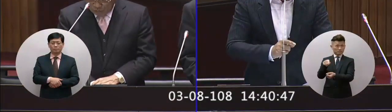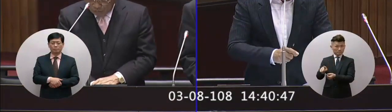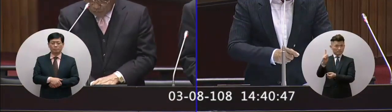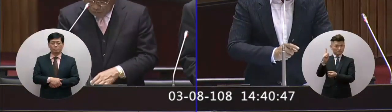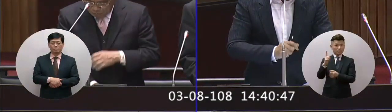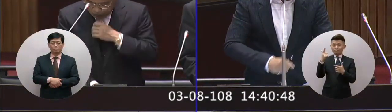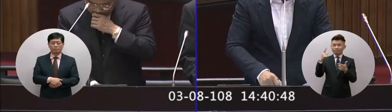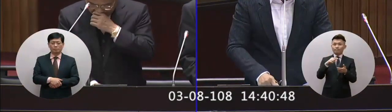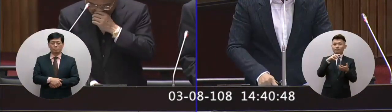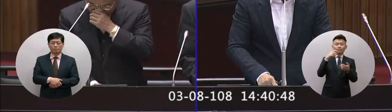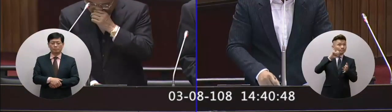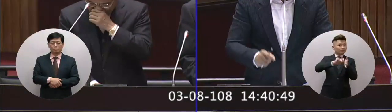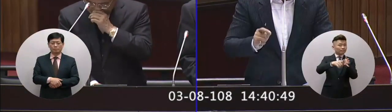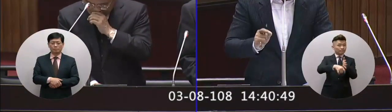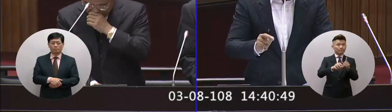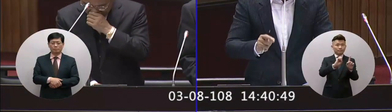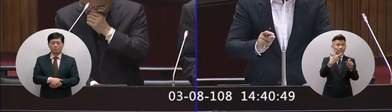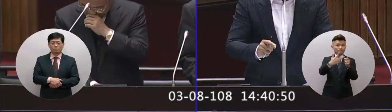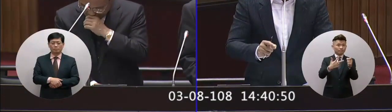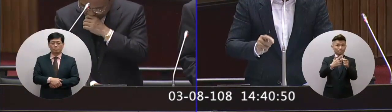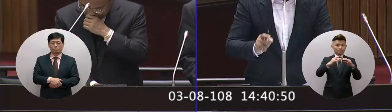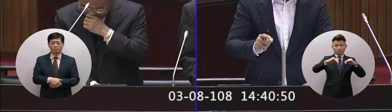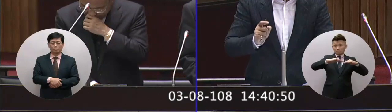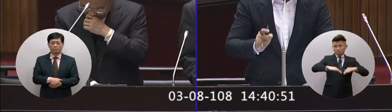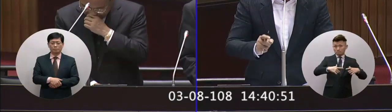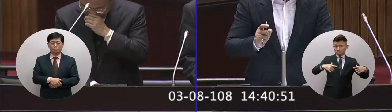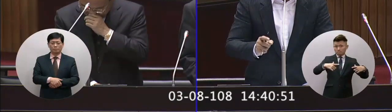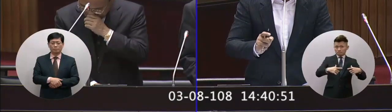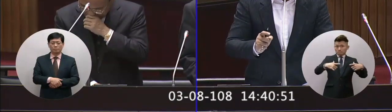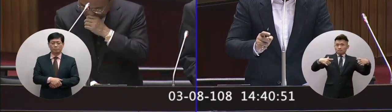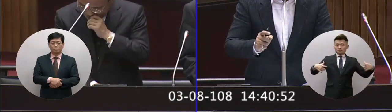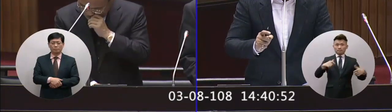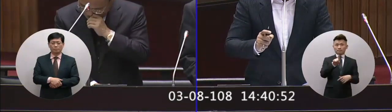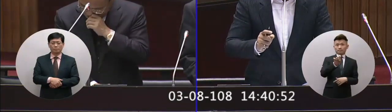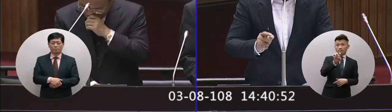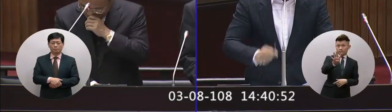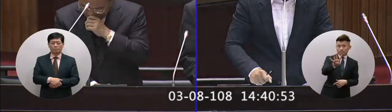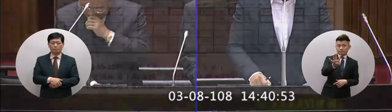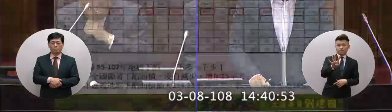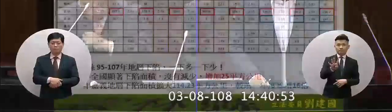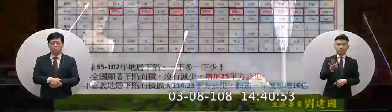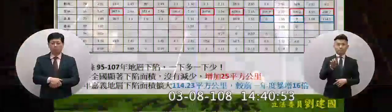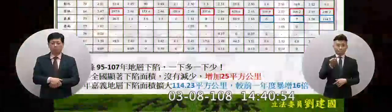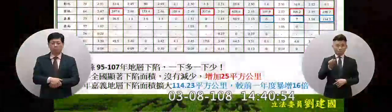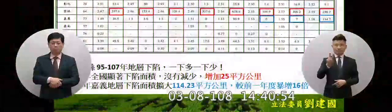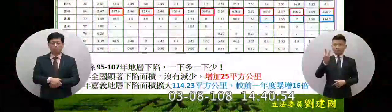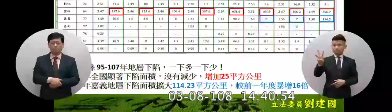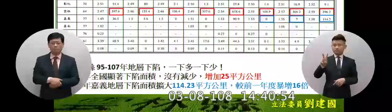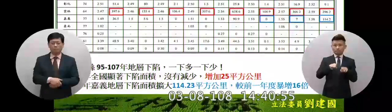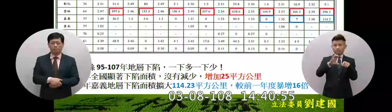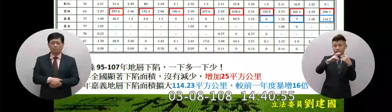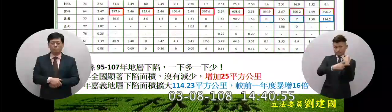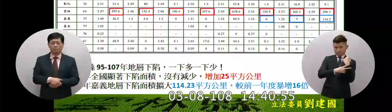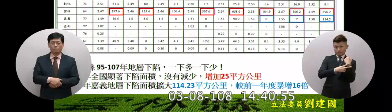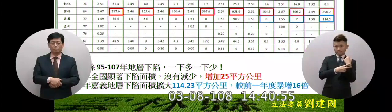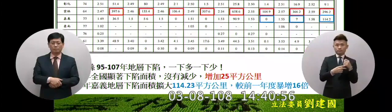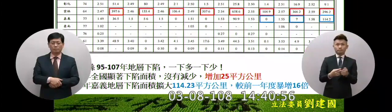恐怖嘉義在100公斤的時候他學校的民族扣大到11423平坑公里是照